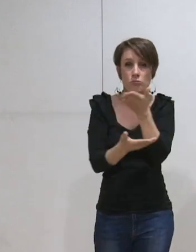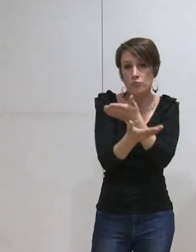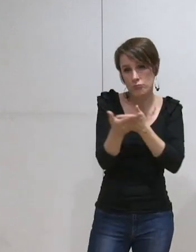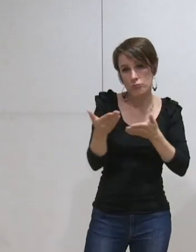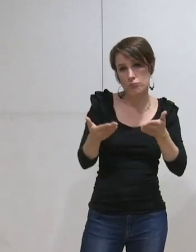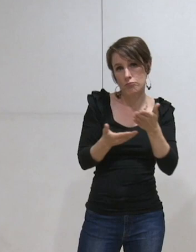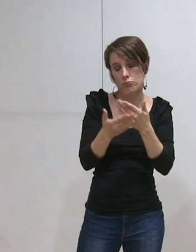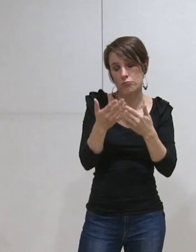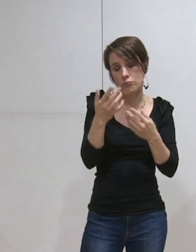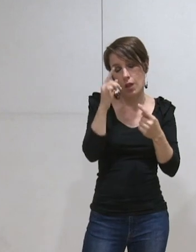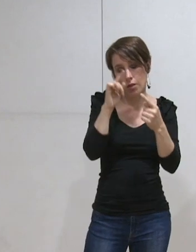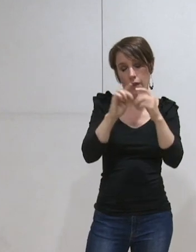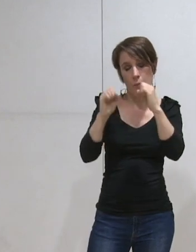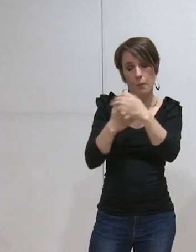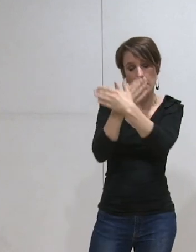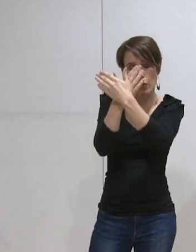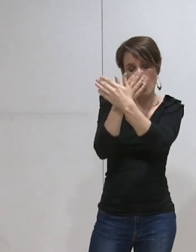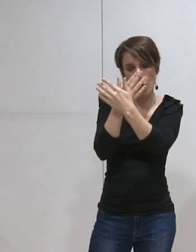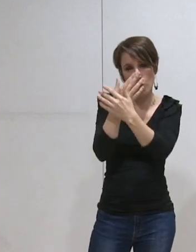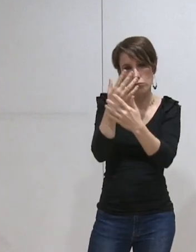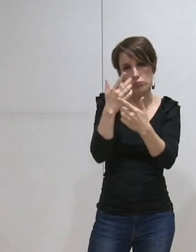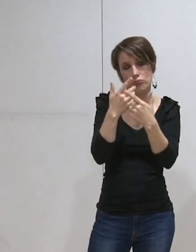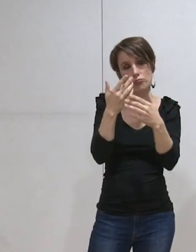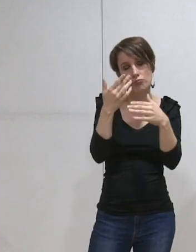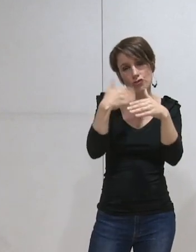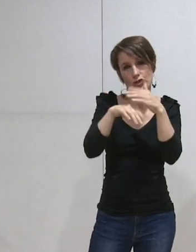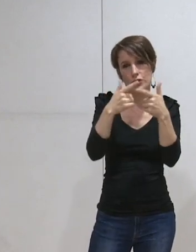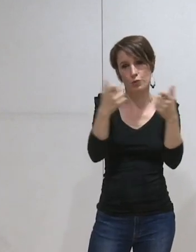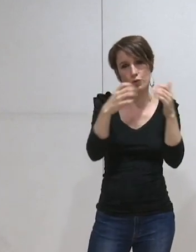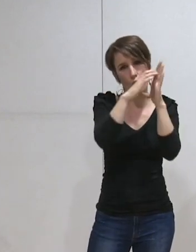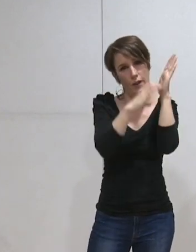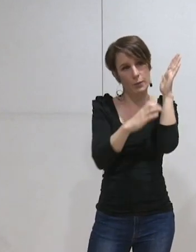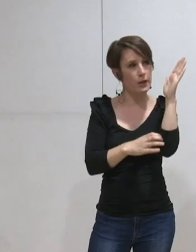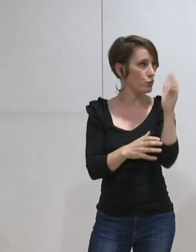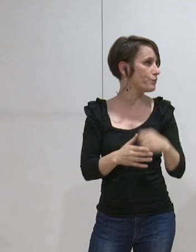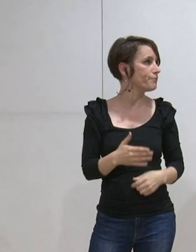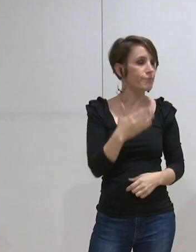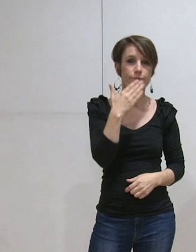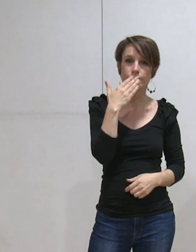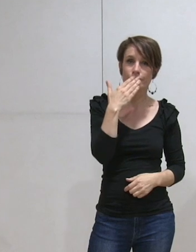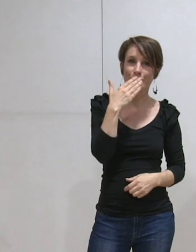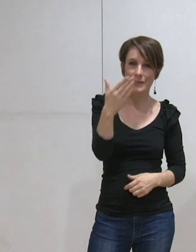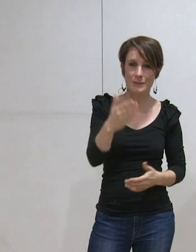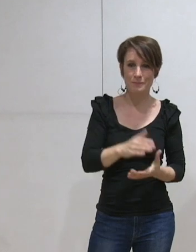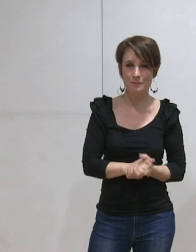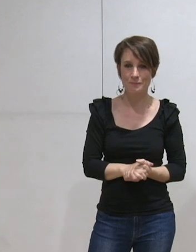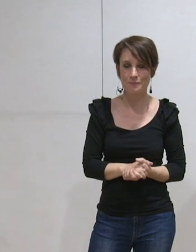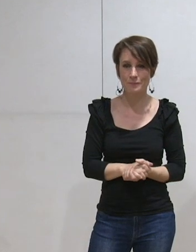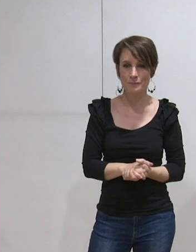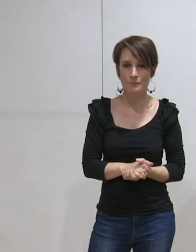plusieurs délibérations de voter en ce sens je vous remercie nous